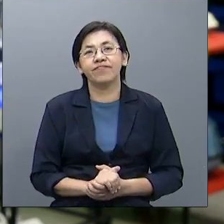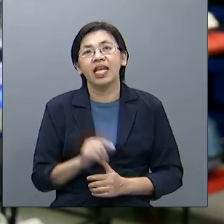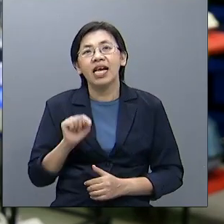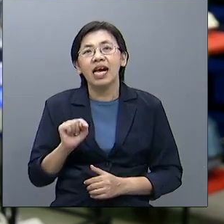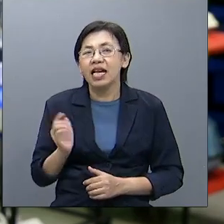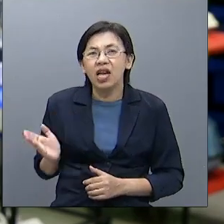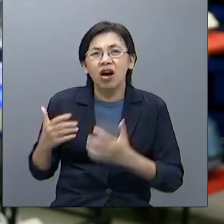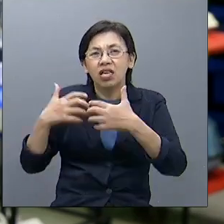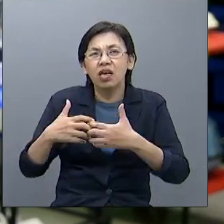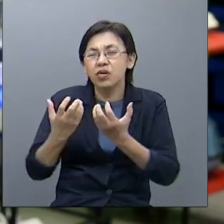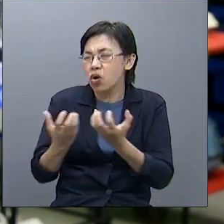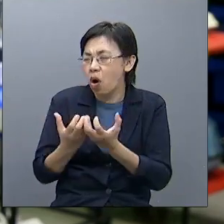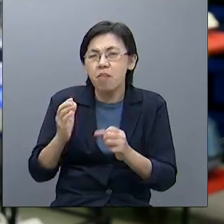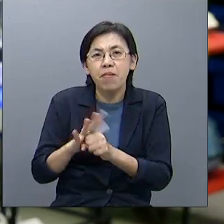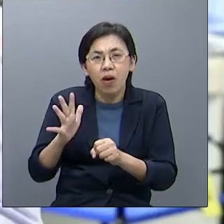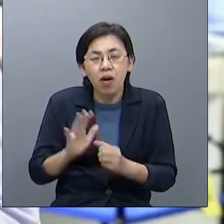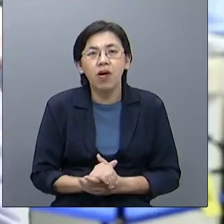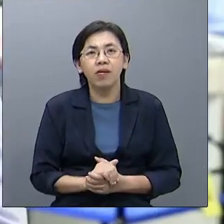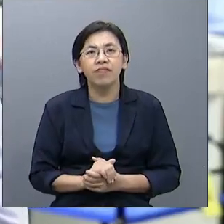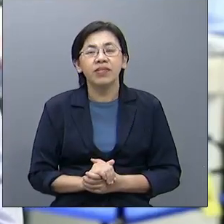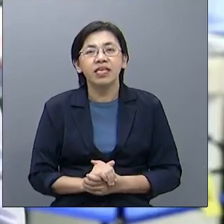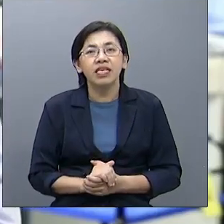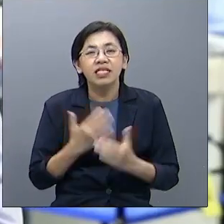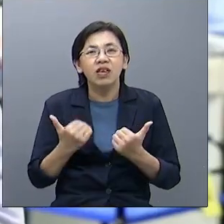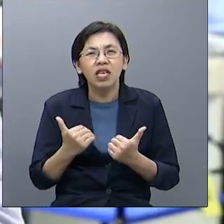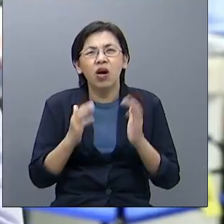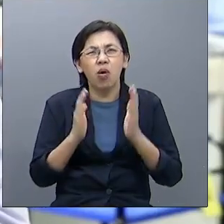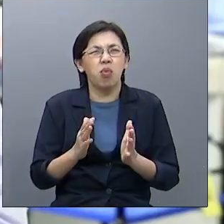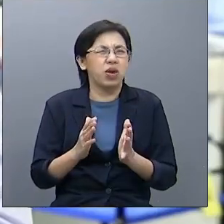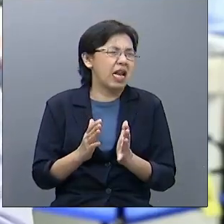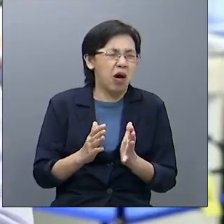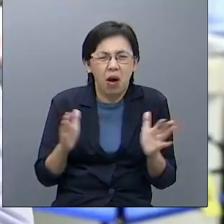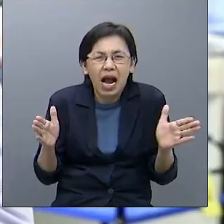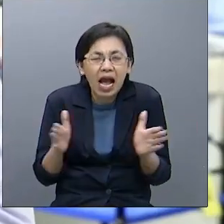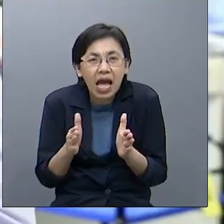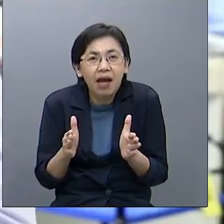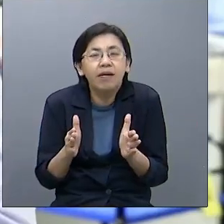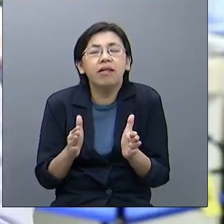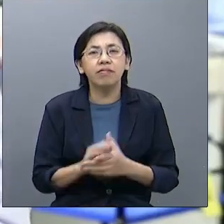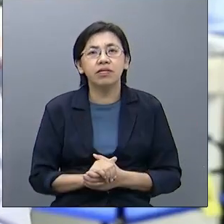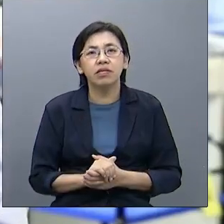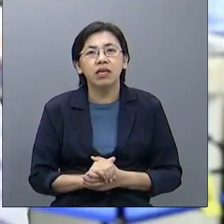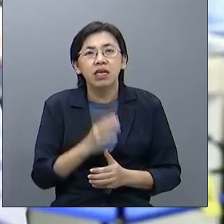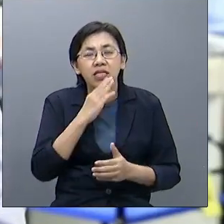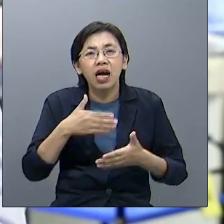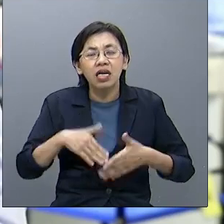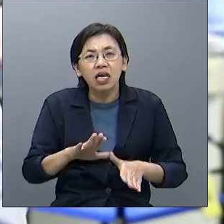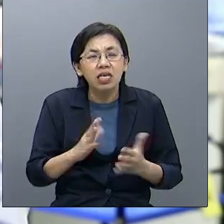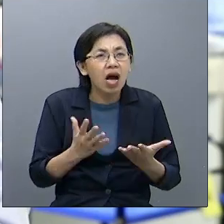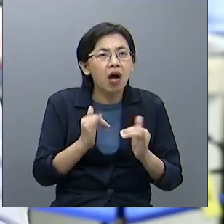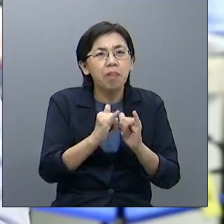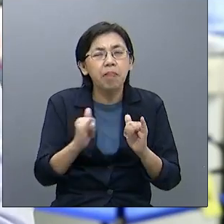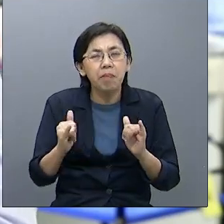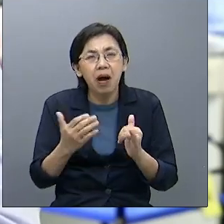าบ่เพียงพอเนาะแต่มันก็เฮ็ดให้เด็กน้อยหันอยู่กันแบบแออัดเนาะเพราะว่าถ้าว่าช่วงที่เด็กเกิดบ่ทวนเดือนหลายเนาะเป็น